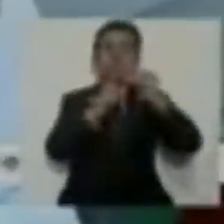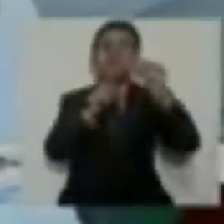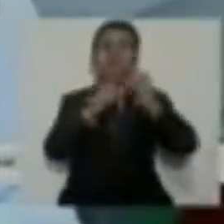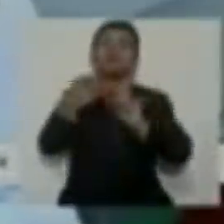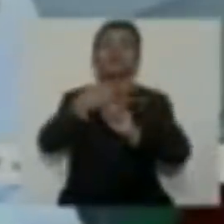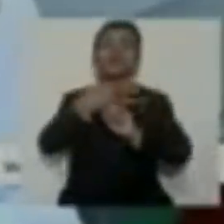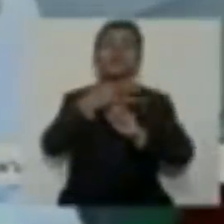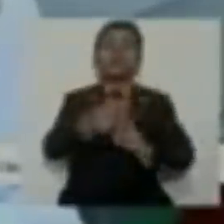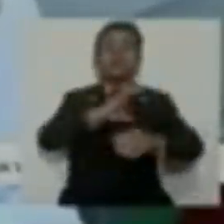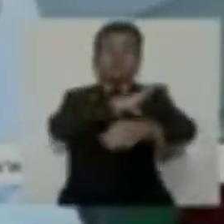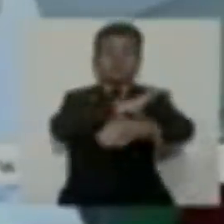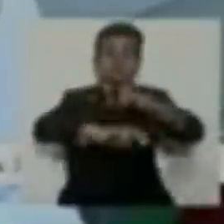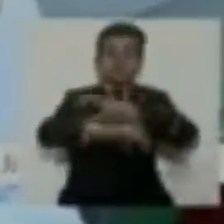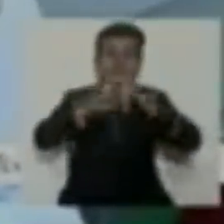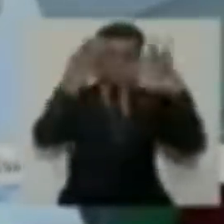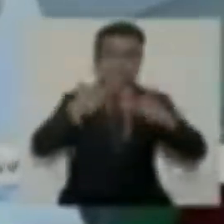কারণ পিপি